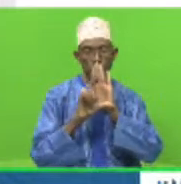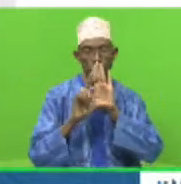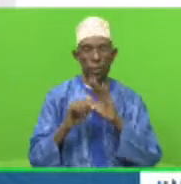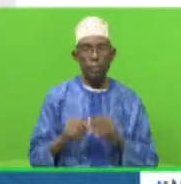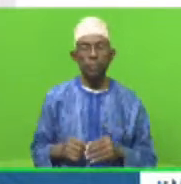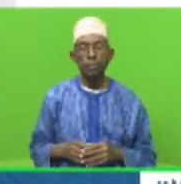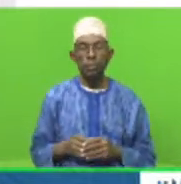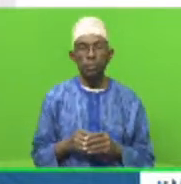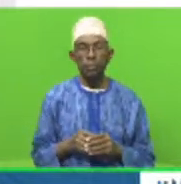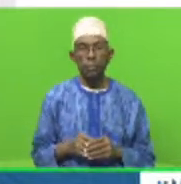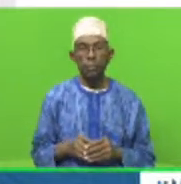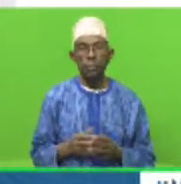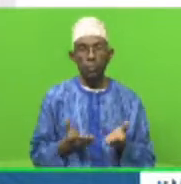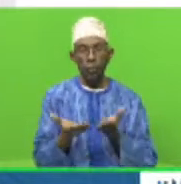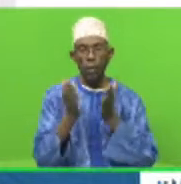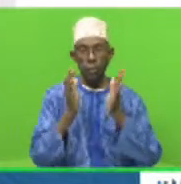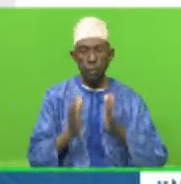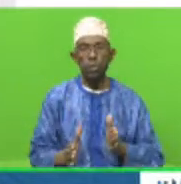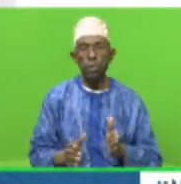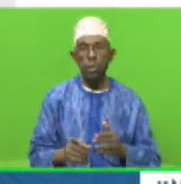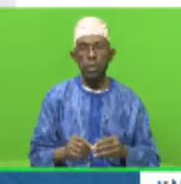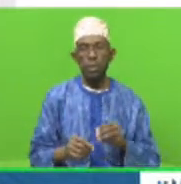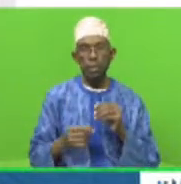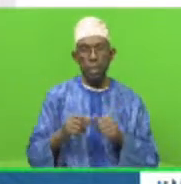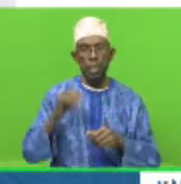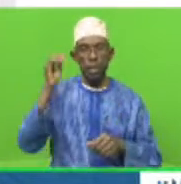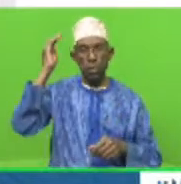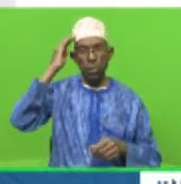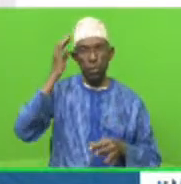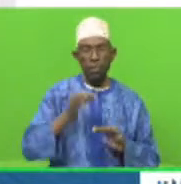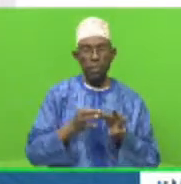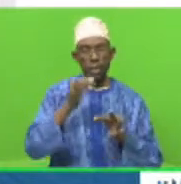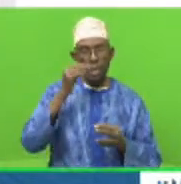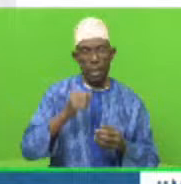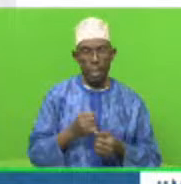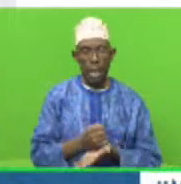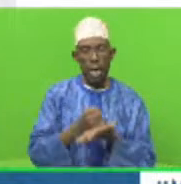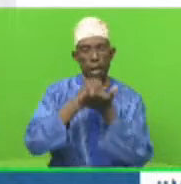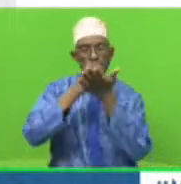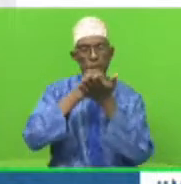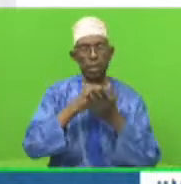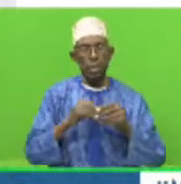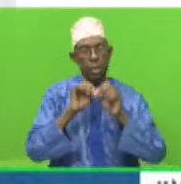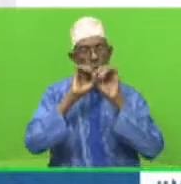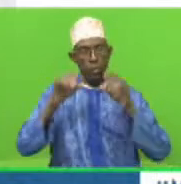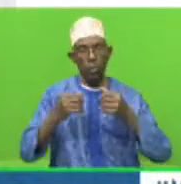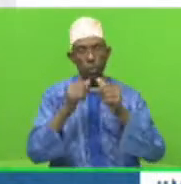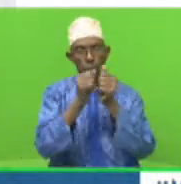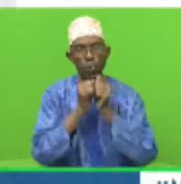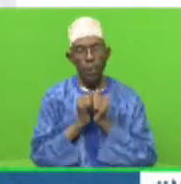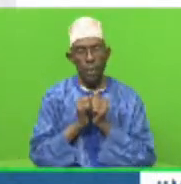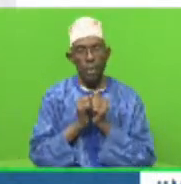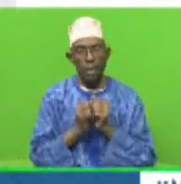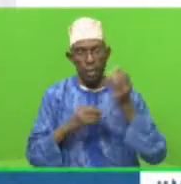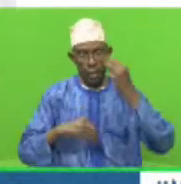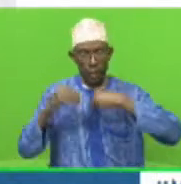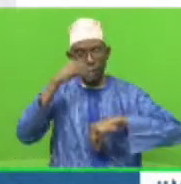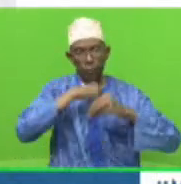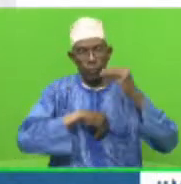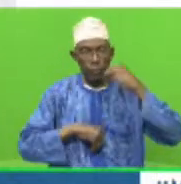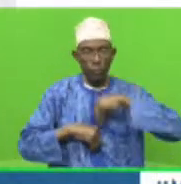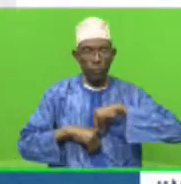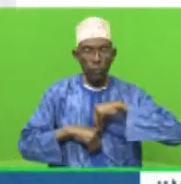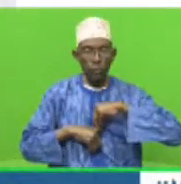من عصاه. عباد الله، إن الفطرة التي هي سعادة الإنسان بصلاحها وفسادها